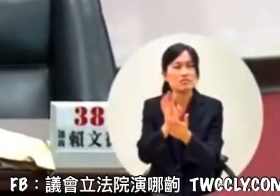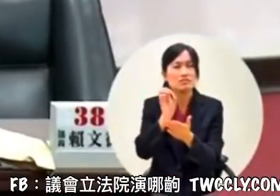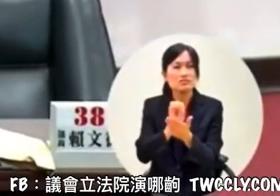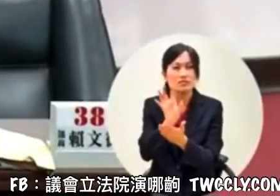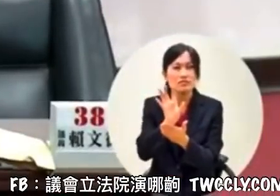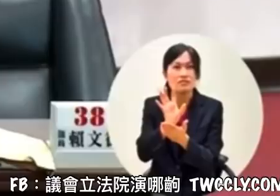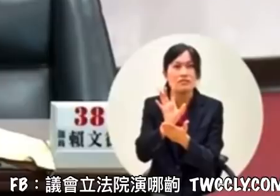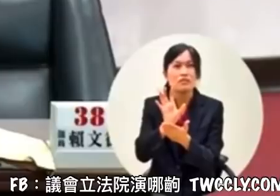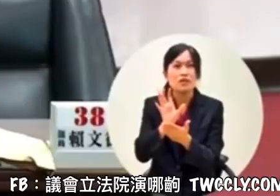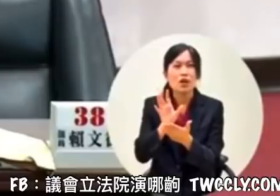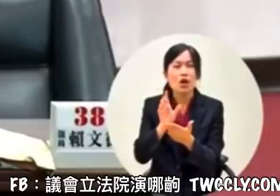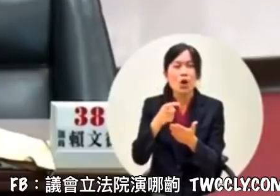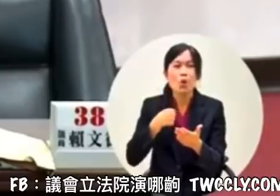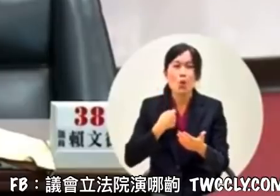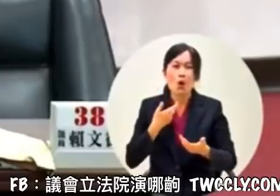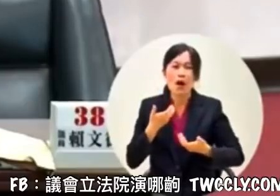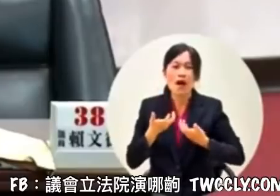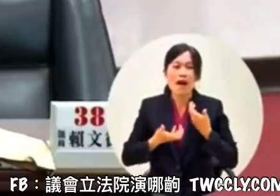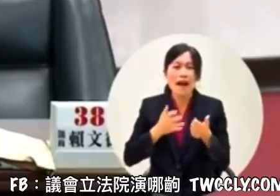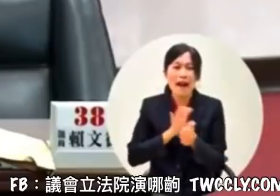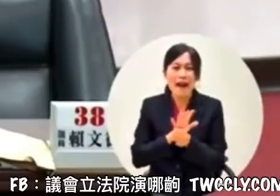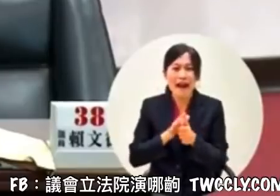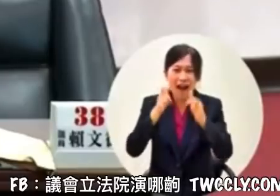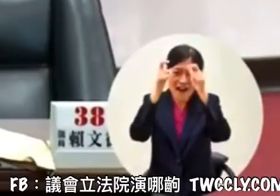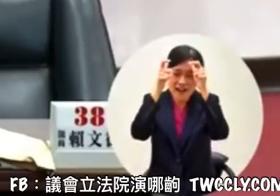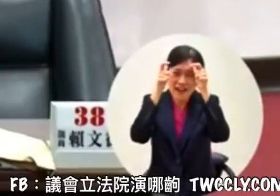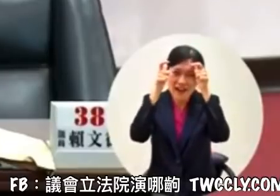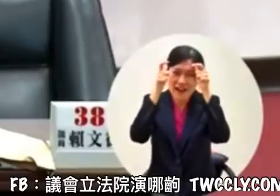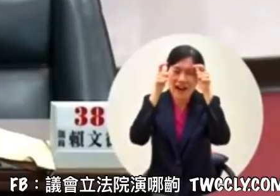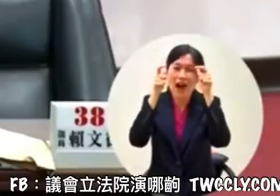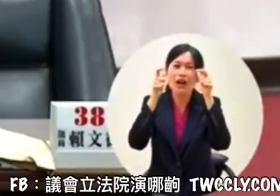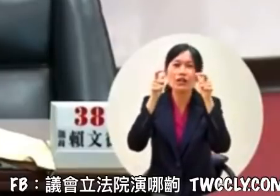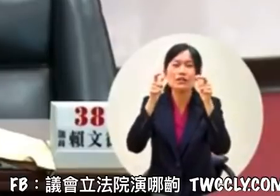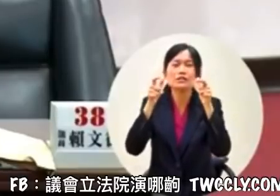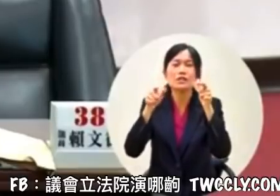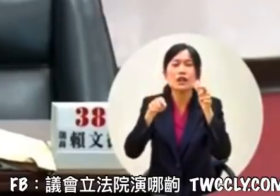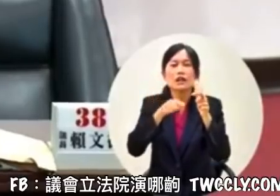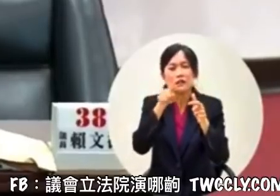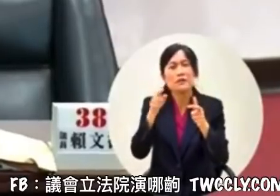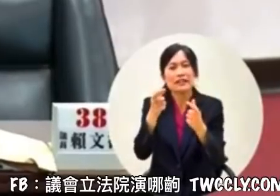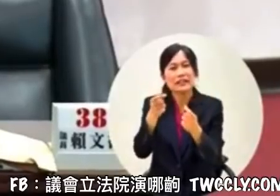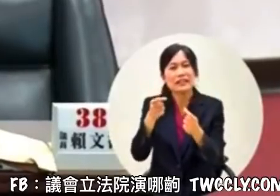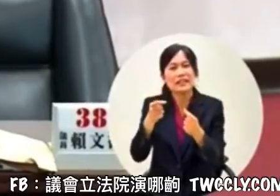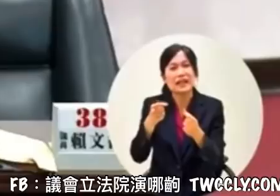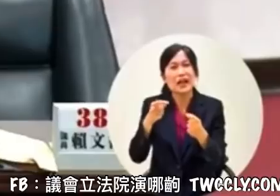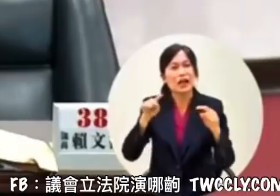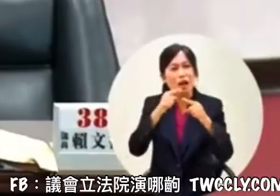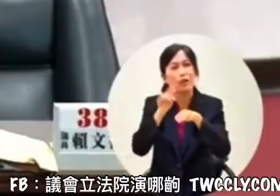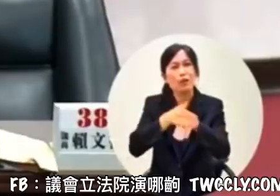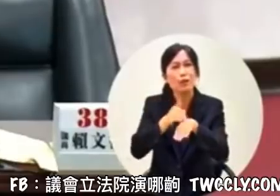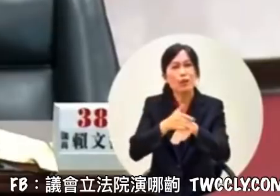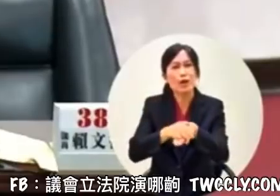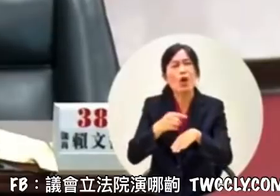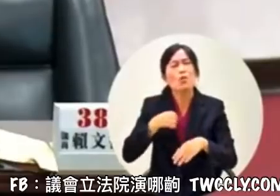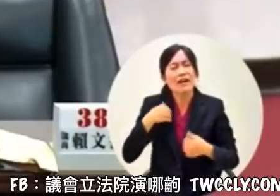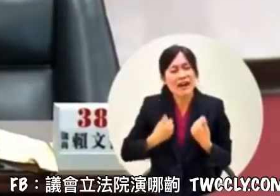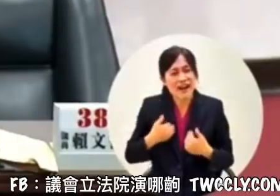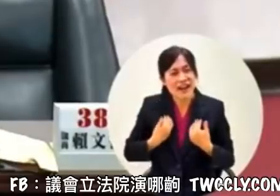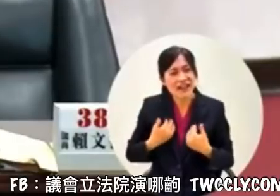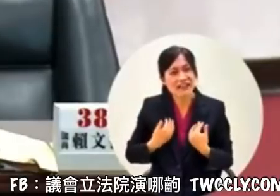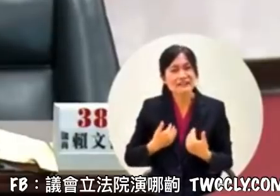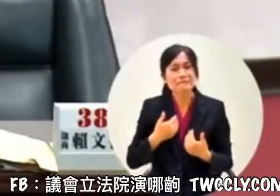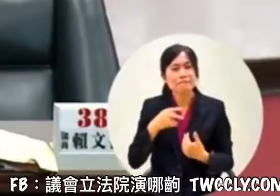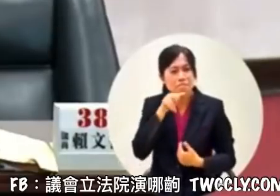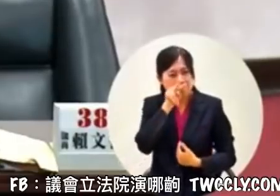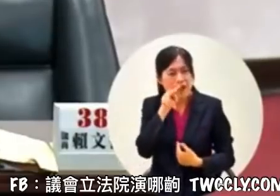但对一个热爱高雄的人，每个人其实都不会嫌长了。只要真正在讨论问题我们很乐意看到每一个问题都